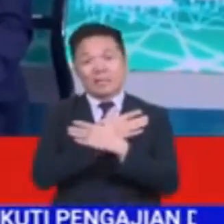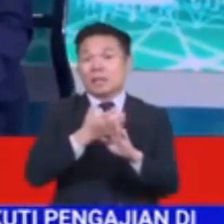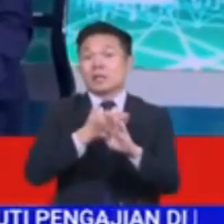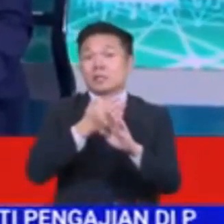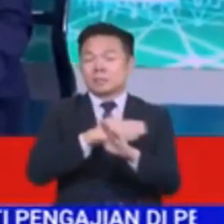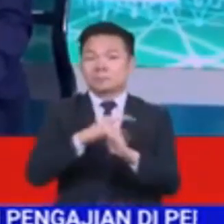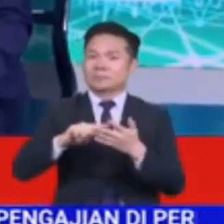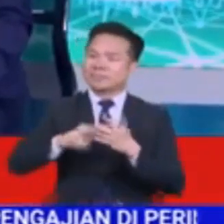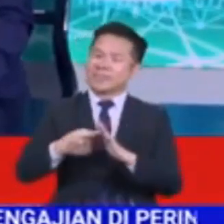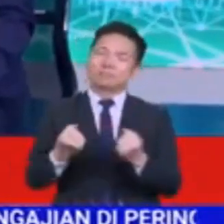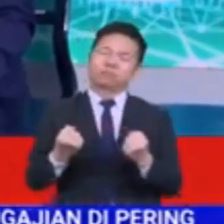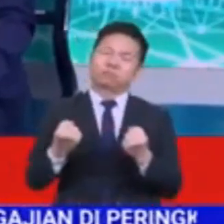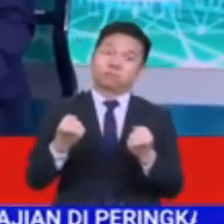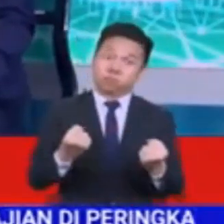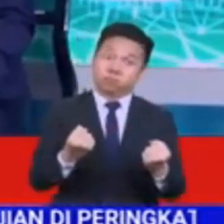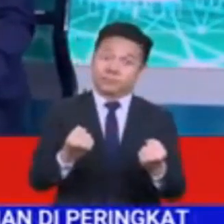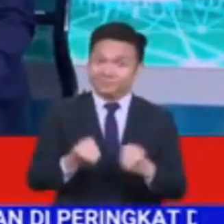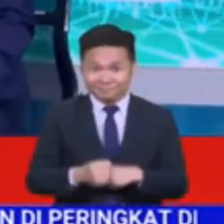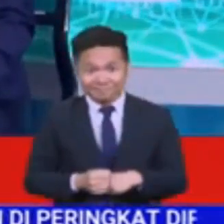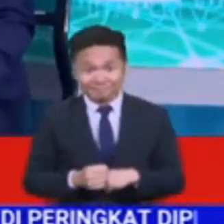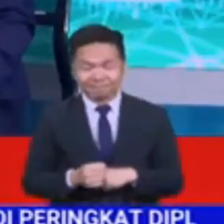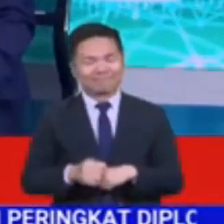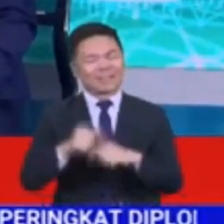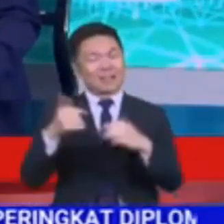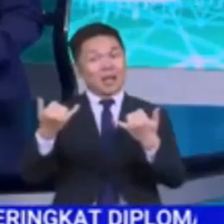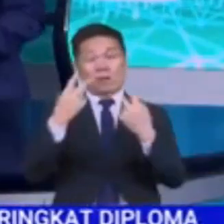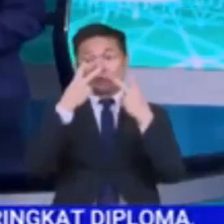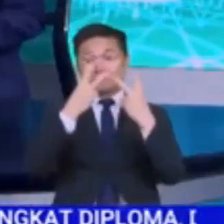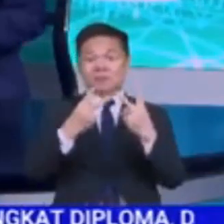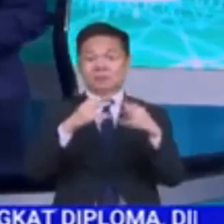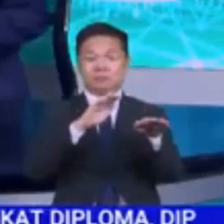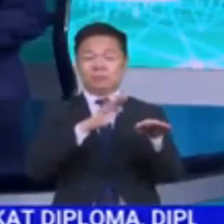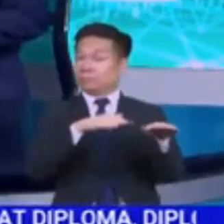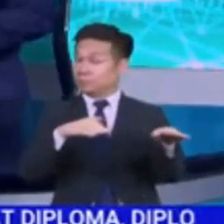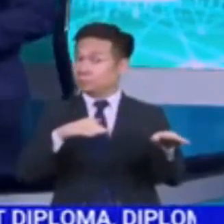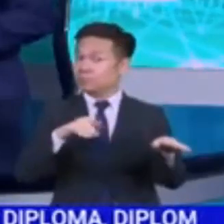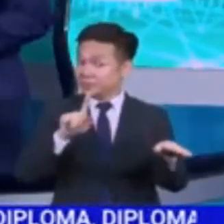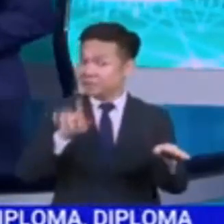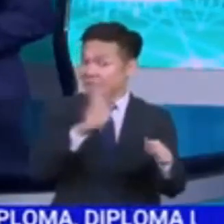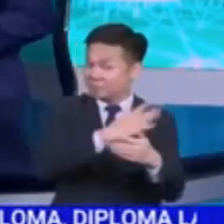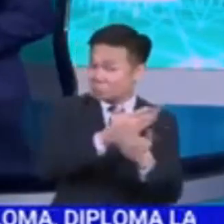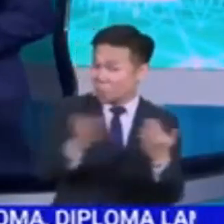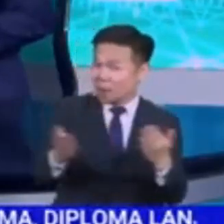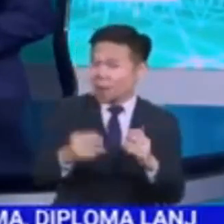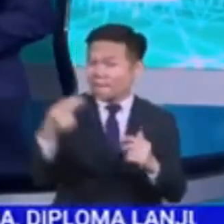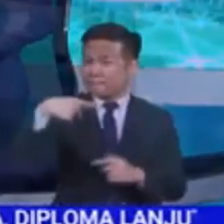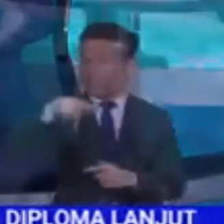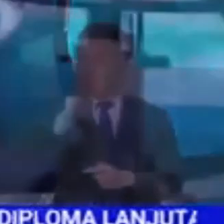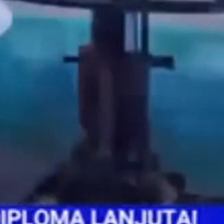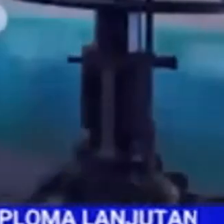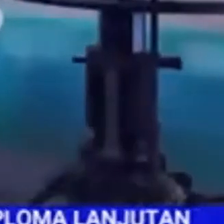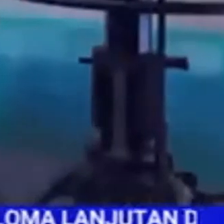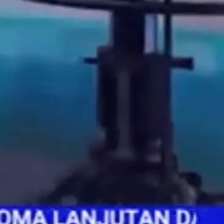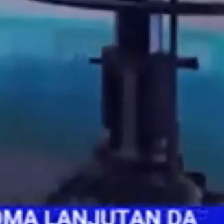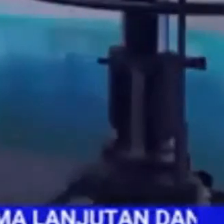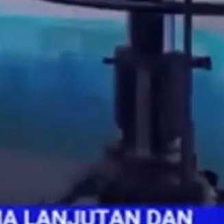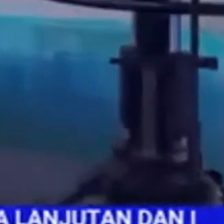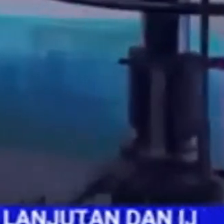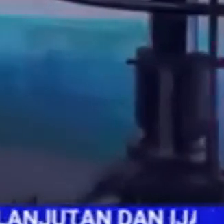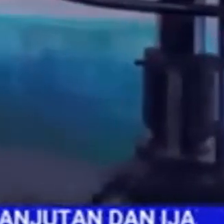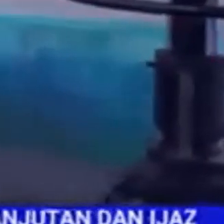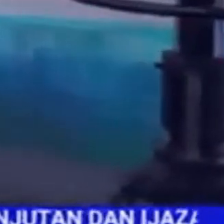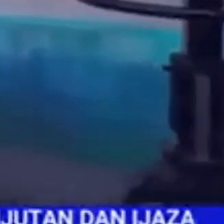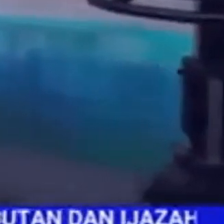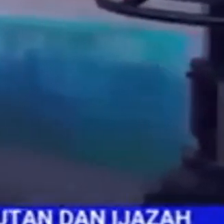sebelum memulakan perjalanan. Ya, bagi mengetahui aliran trafik terkini di Lebuh Raya Kendalian Plus, kita terus saja bersama Dian